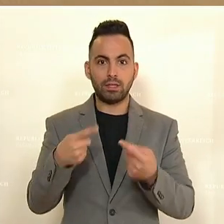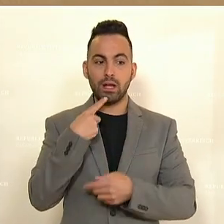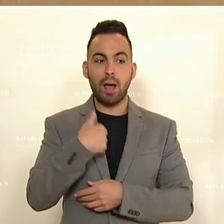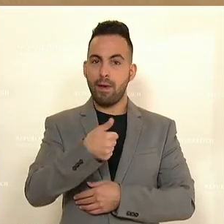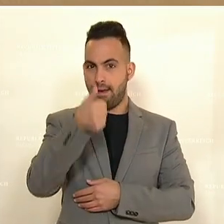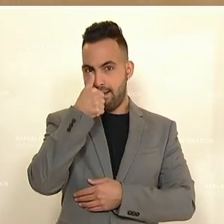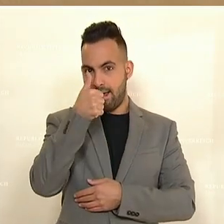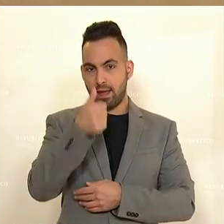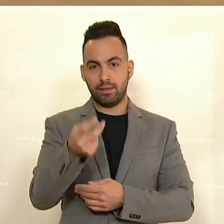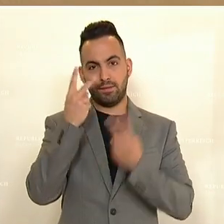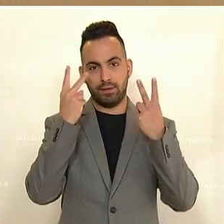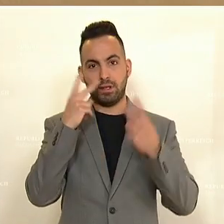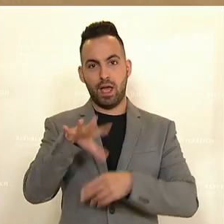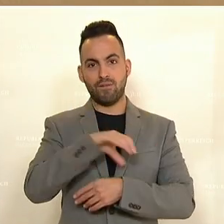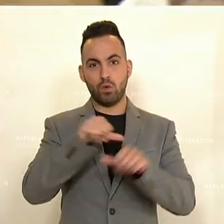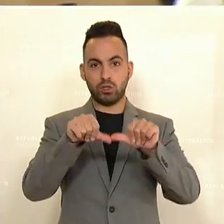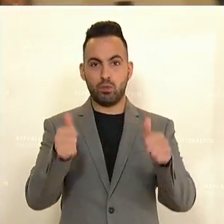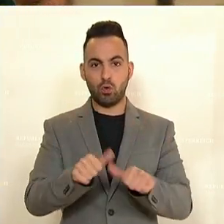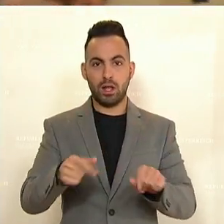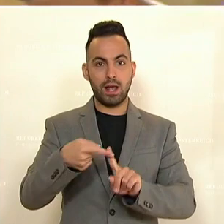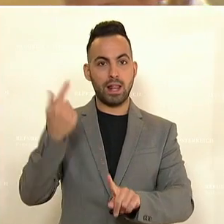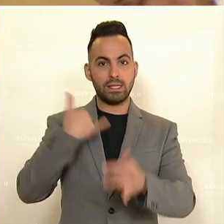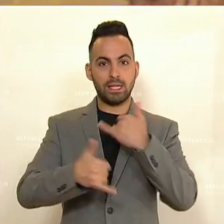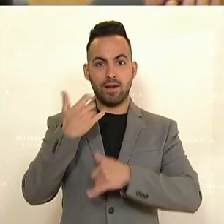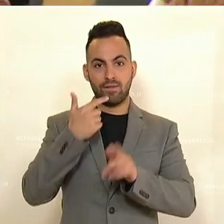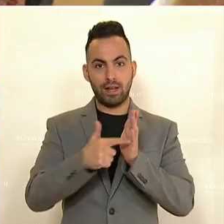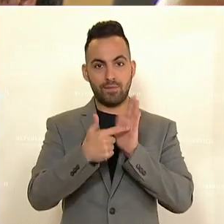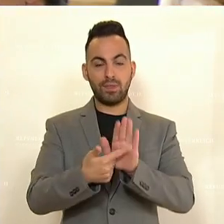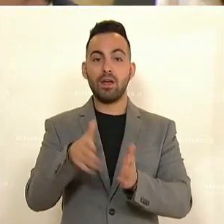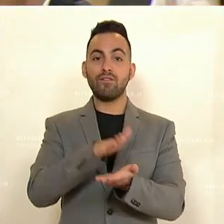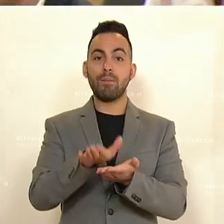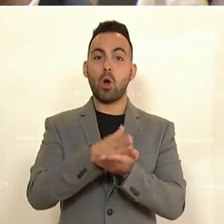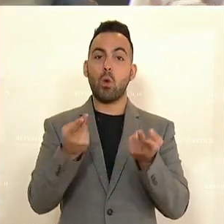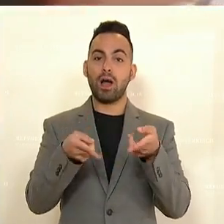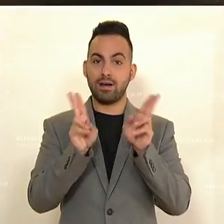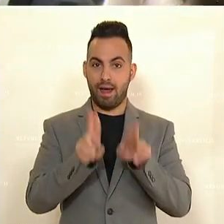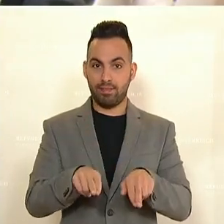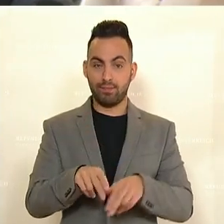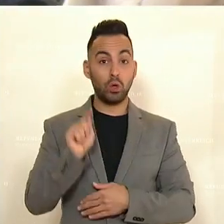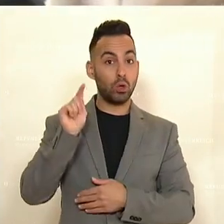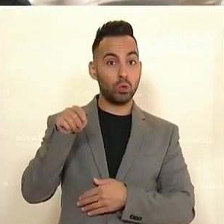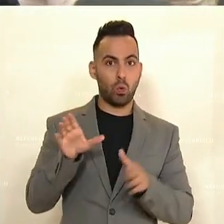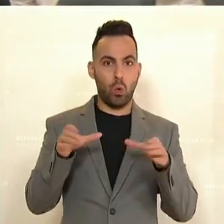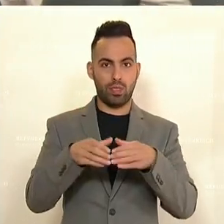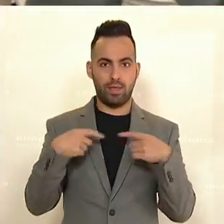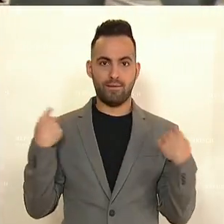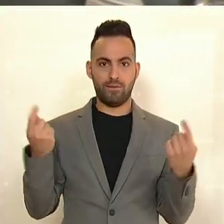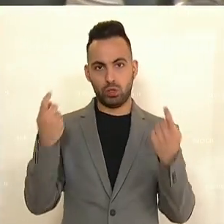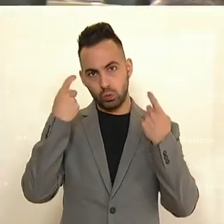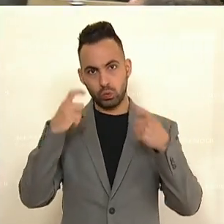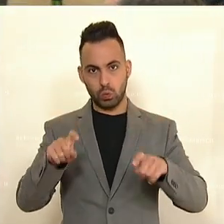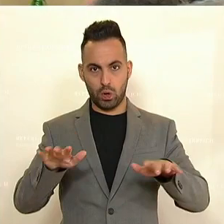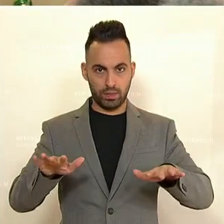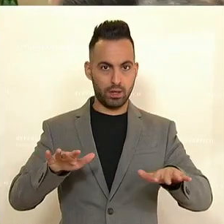ein wirkliches Erfolgsmodell vom letzten Jahr hervorgreifen, den Verbraucherrat. Beim Verbraucherrat sorgen wir dafür,